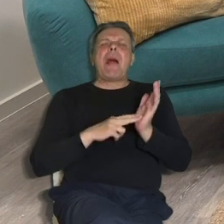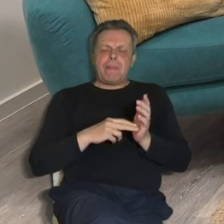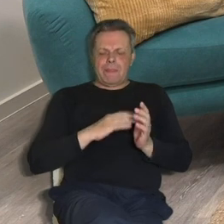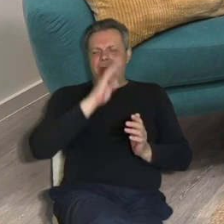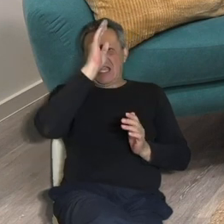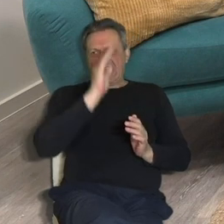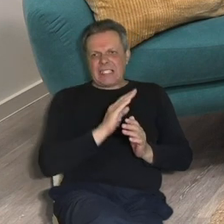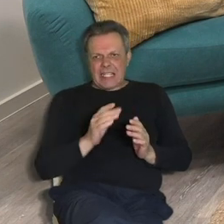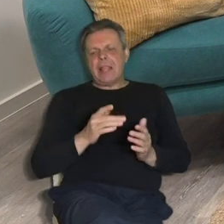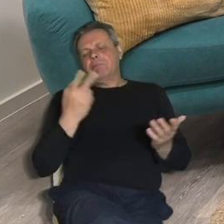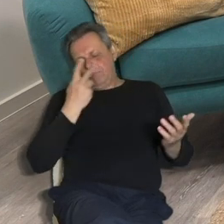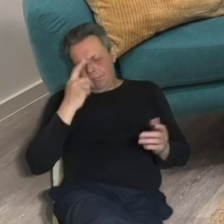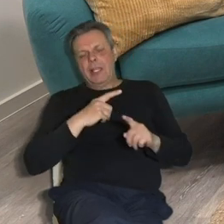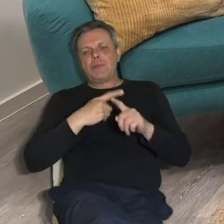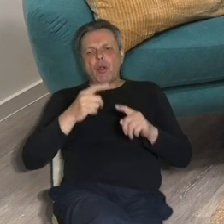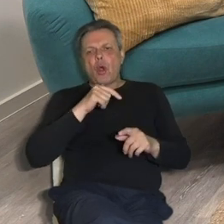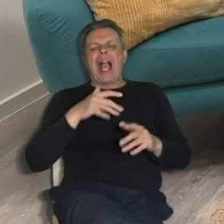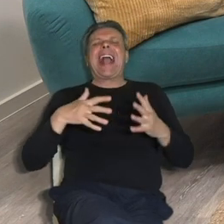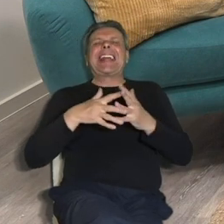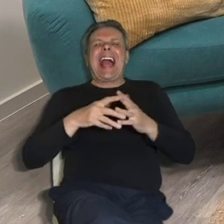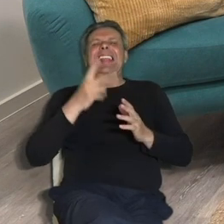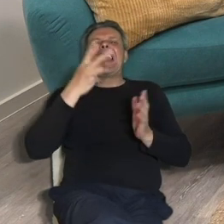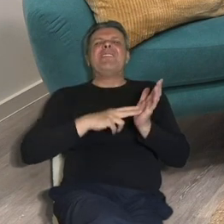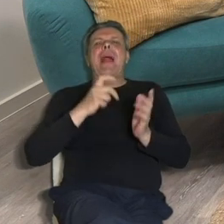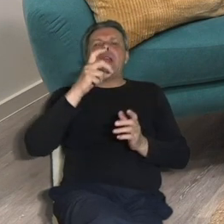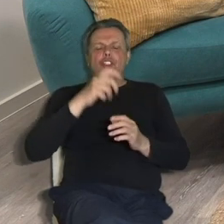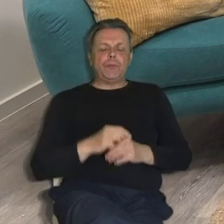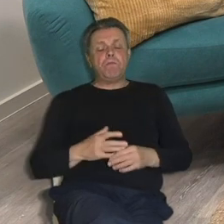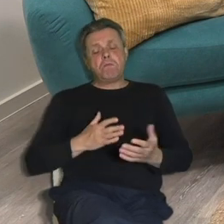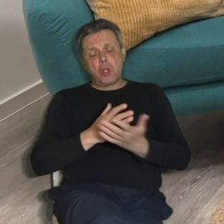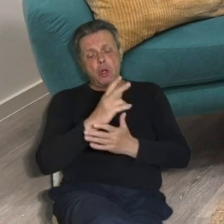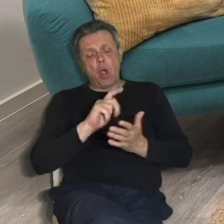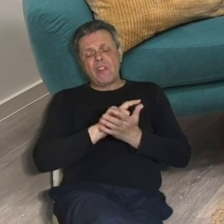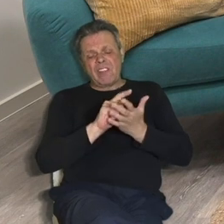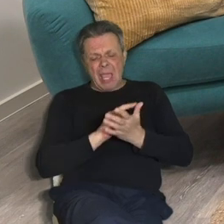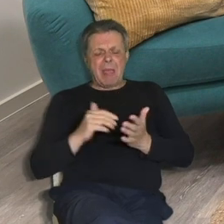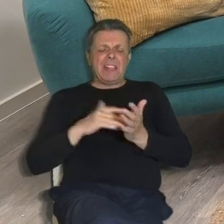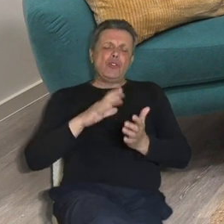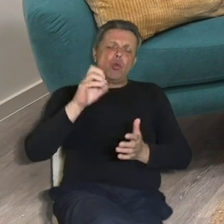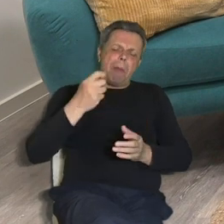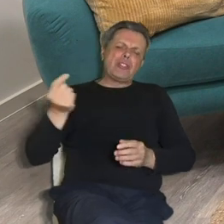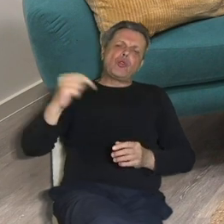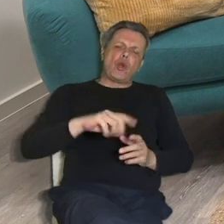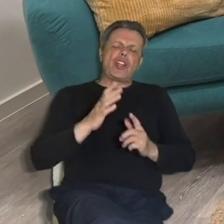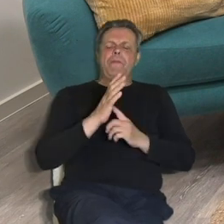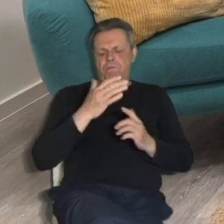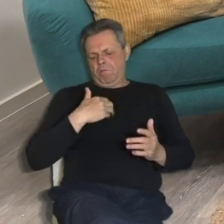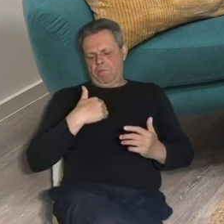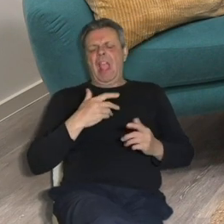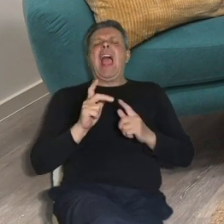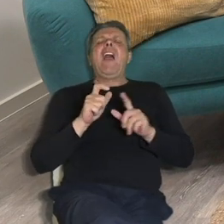Ivanić, naziv Ivanić. A nakon toga se kroz vrijeme, dakle, 1500. godine došli Franjevci, oni su to